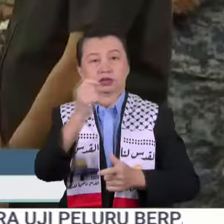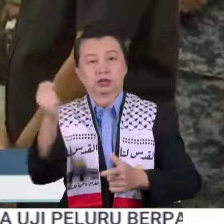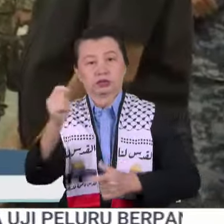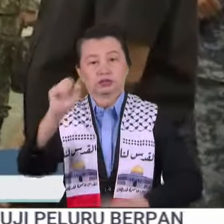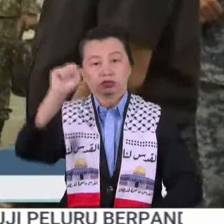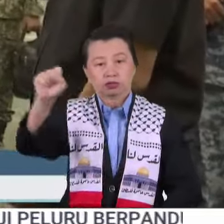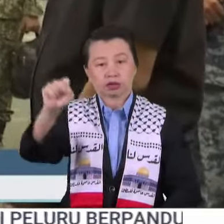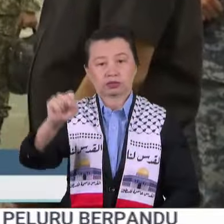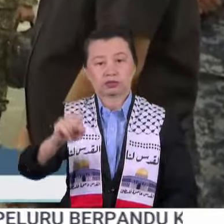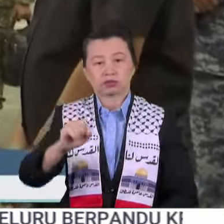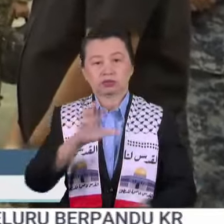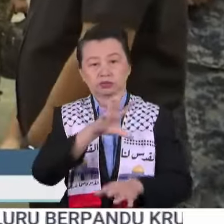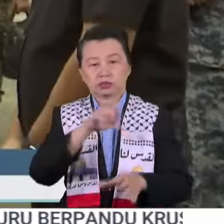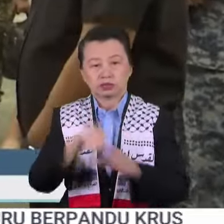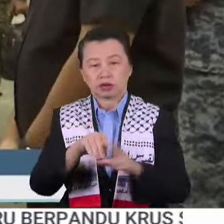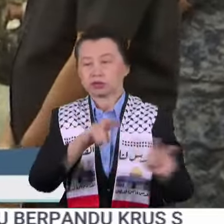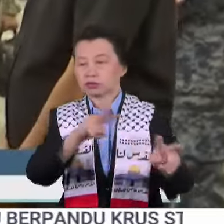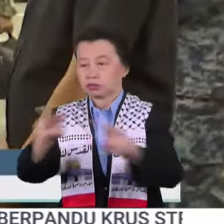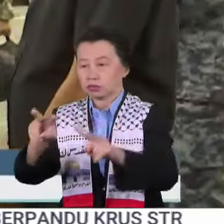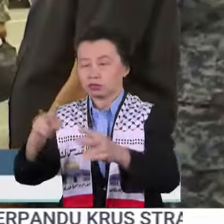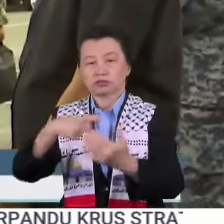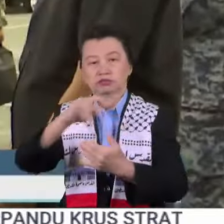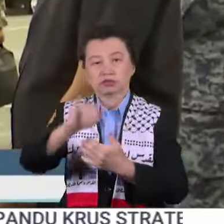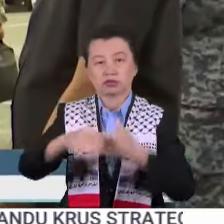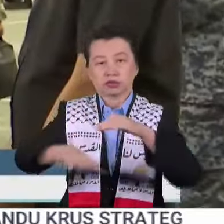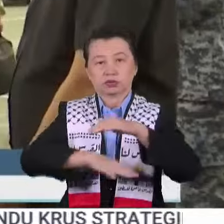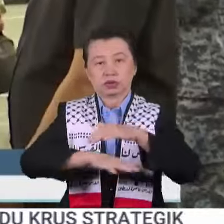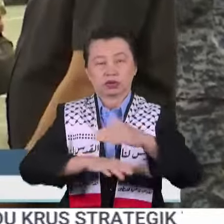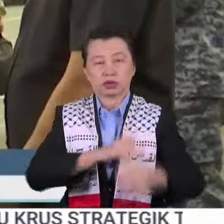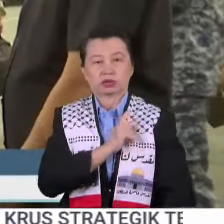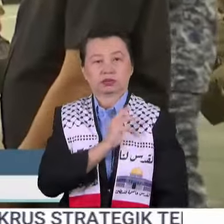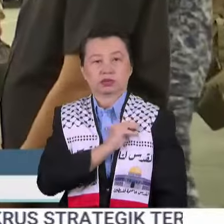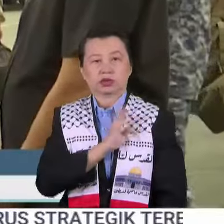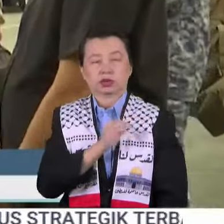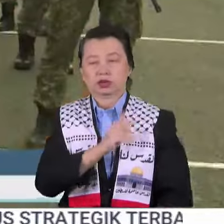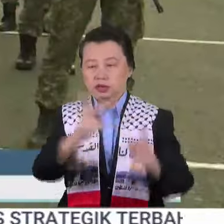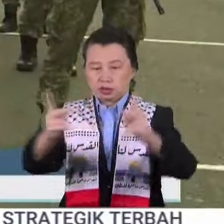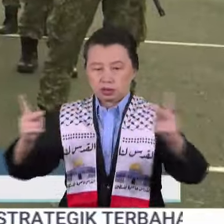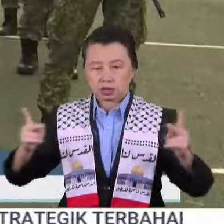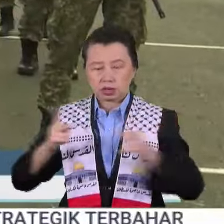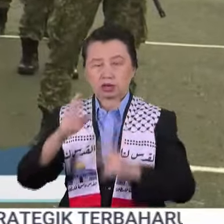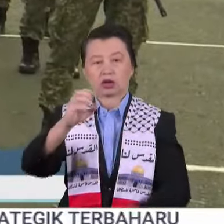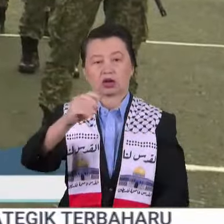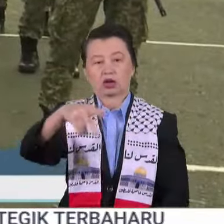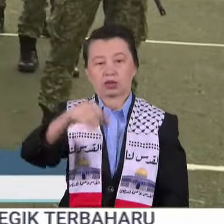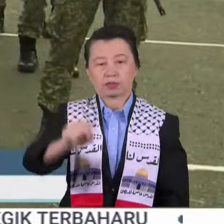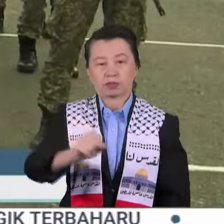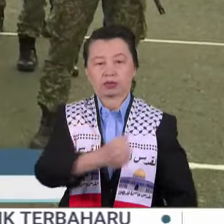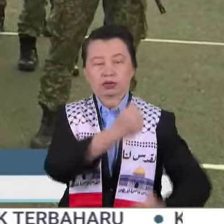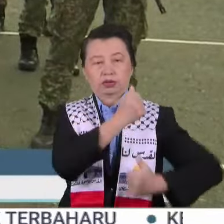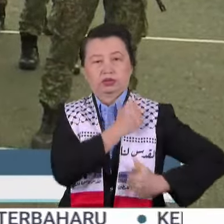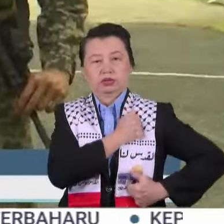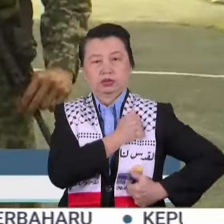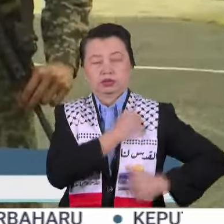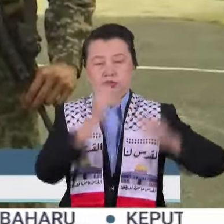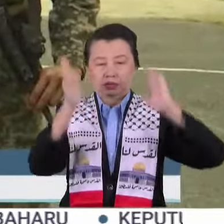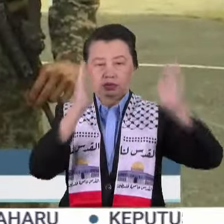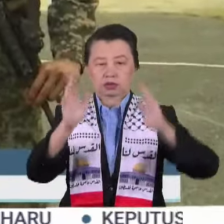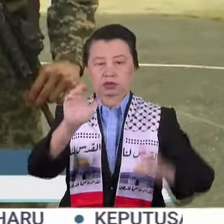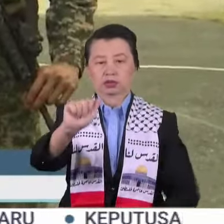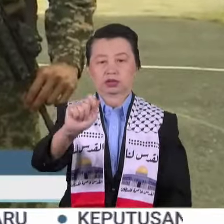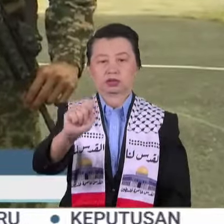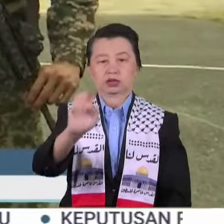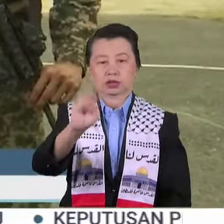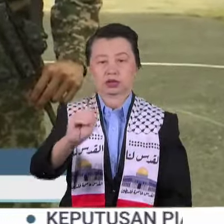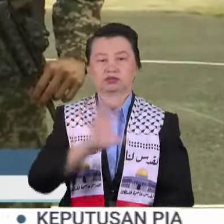Sabah. Ini termasuk meninjau pelaksanaan projek-projek di bawah kementerian serta kawasan pengoperasian Angkatan Tentera Malaysia